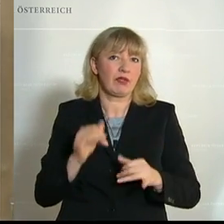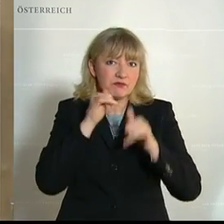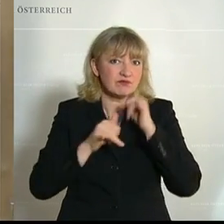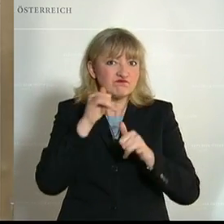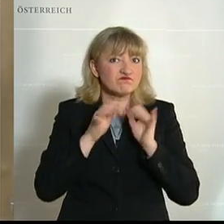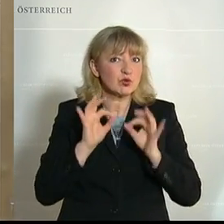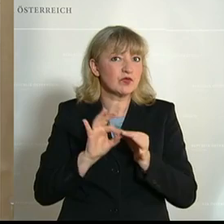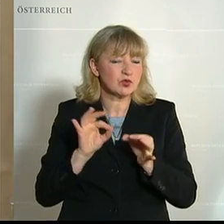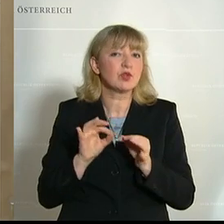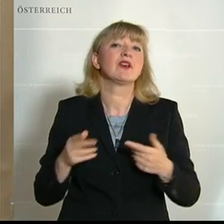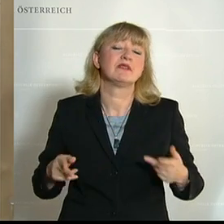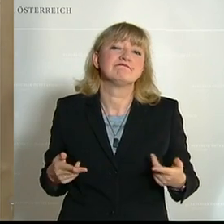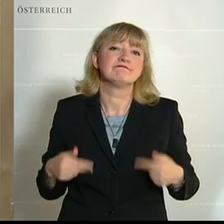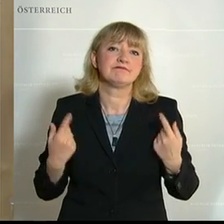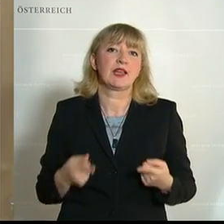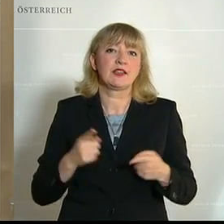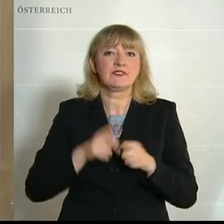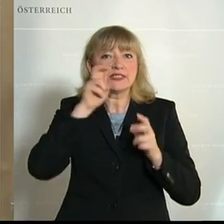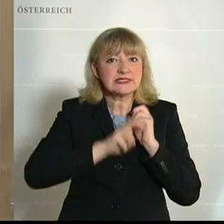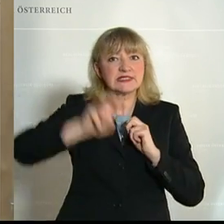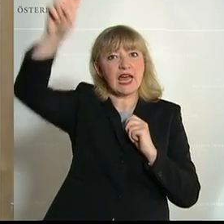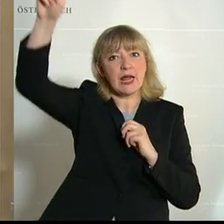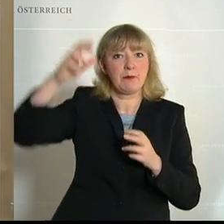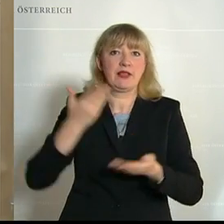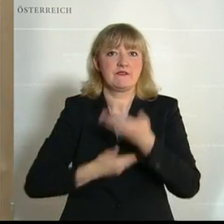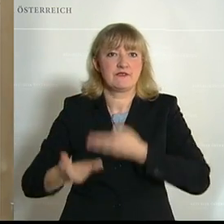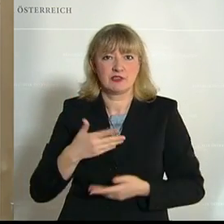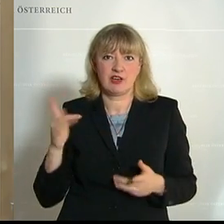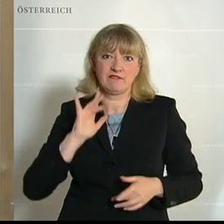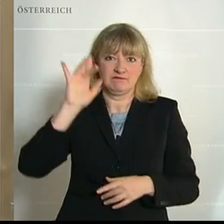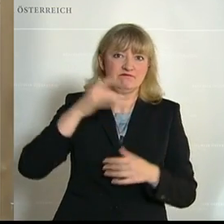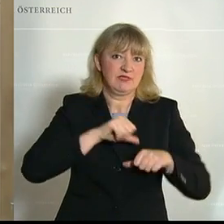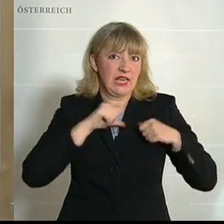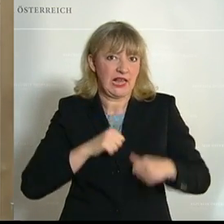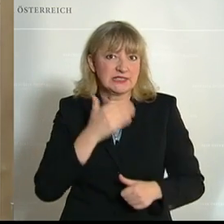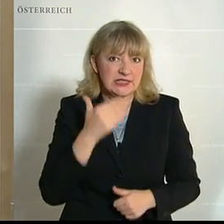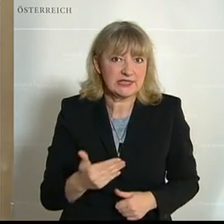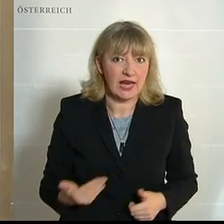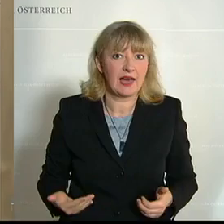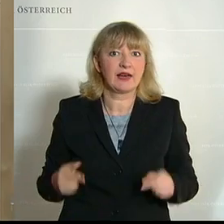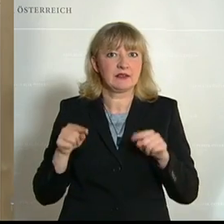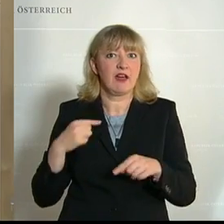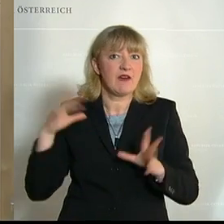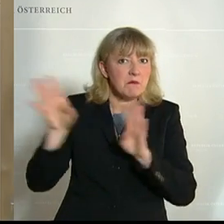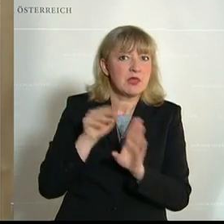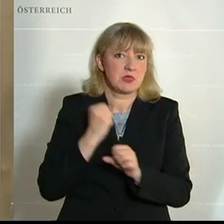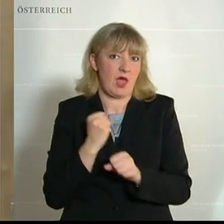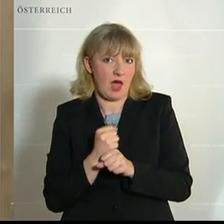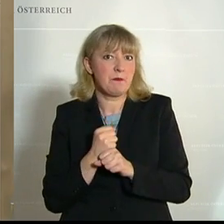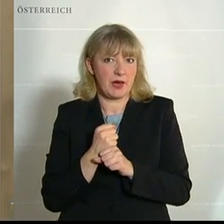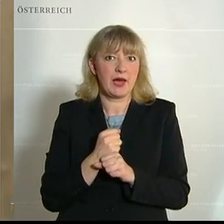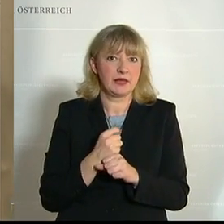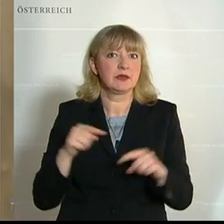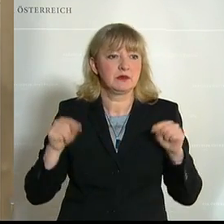Tourismus. Und letztlich der Seilbahnwirtschaft da einen herzlichen Dank, die da wirklich mitgearbeitet hat.